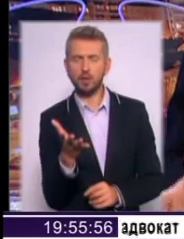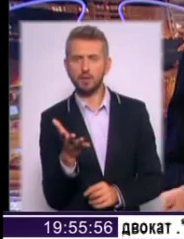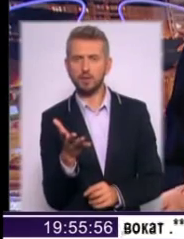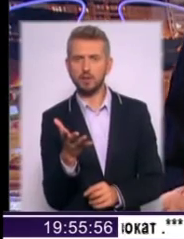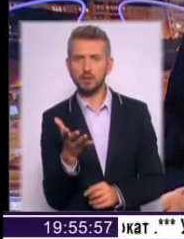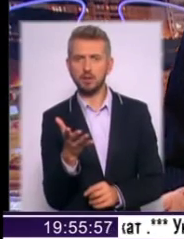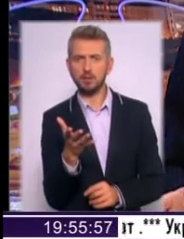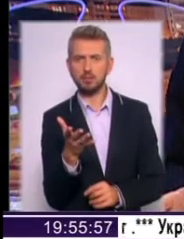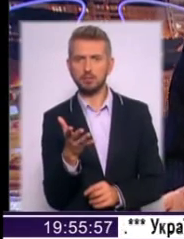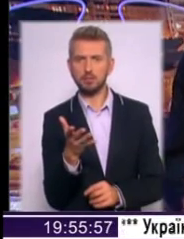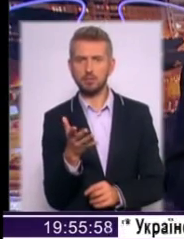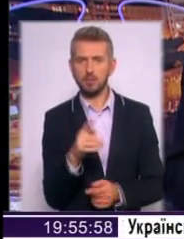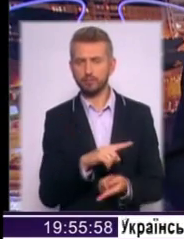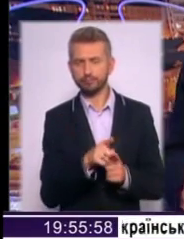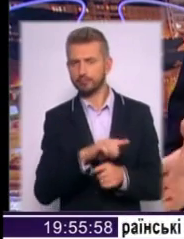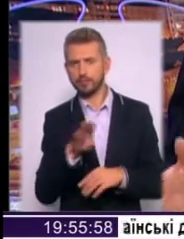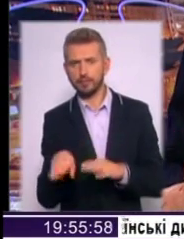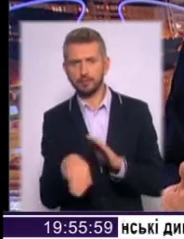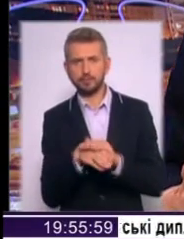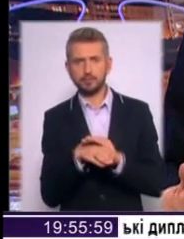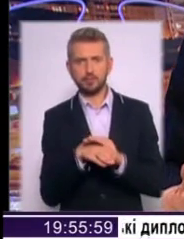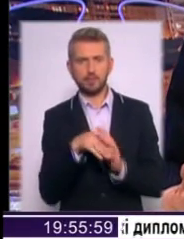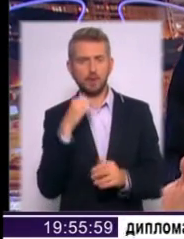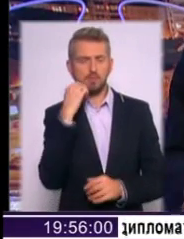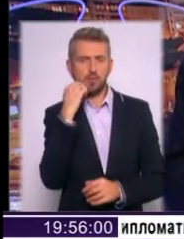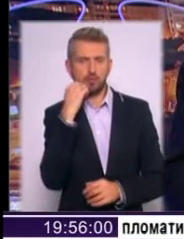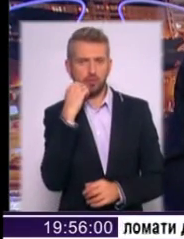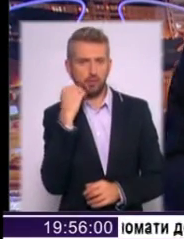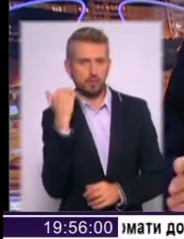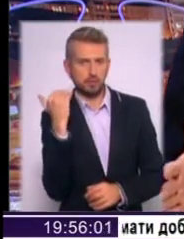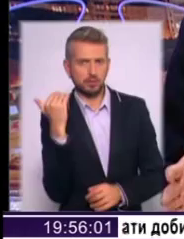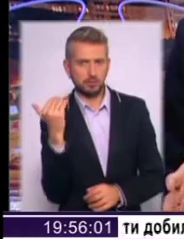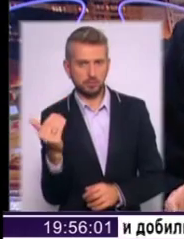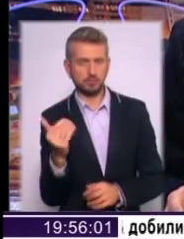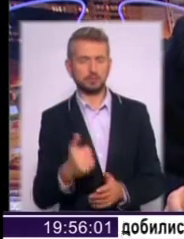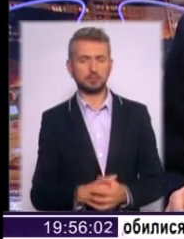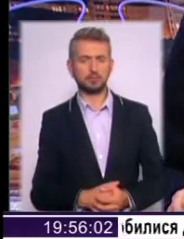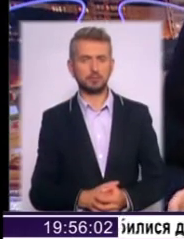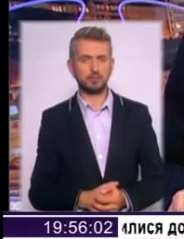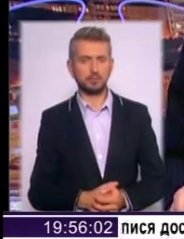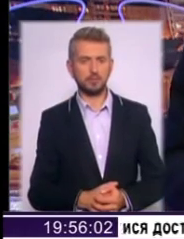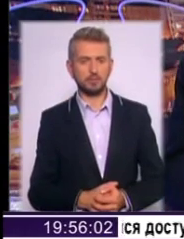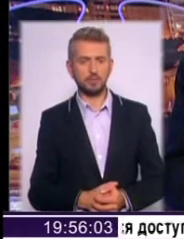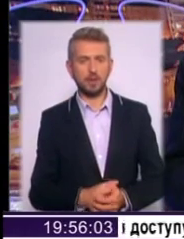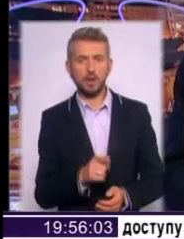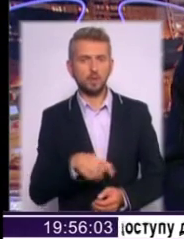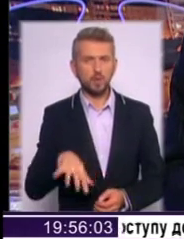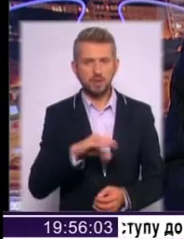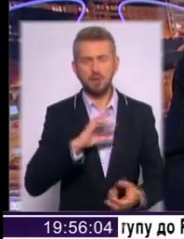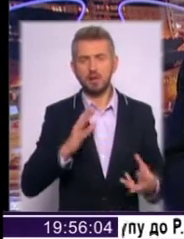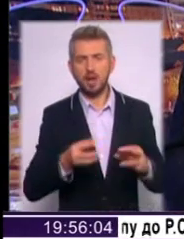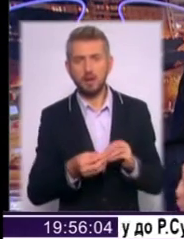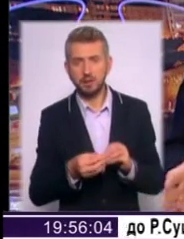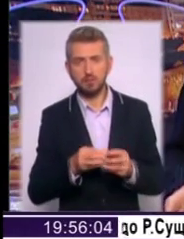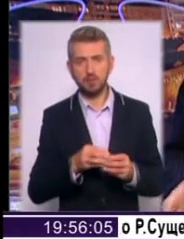воно було в лоні, так би мовити, підпорядковане Московській патріархії з усіма наслідками, через